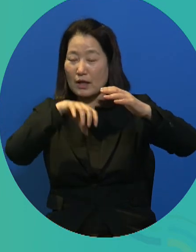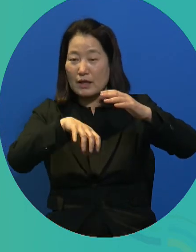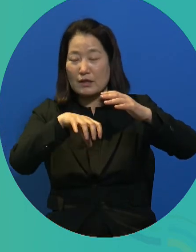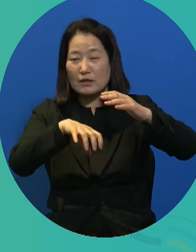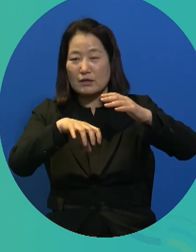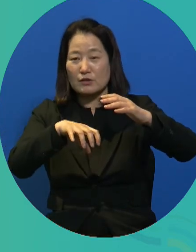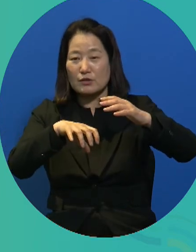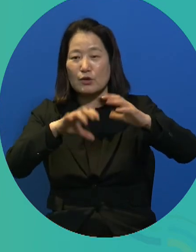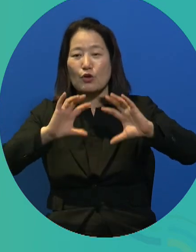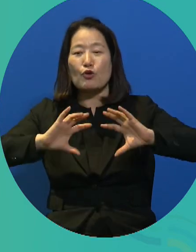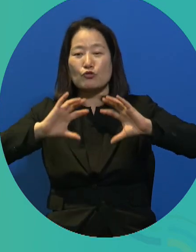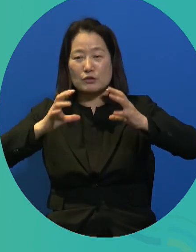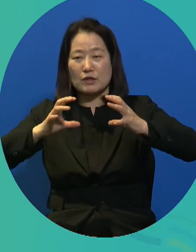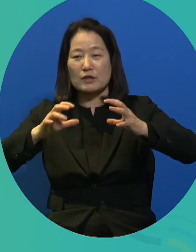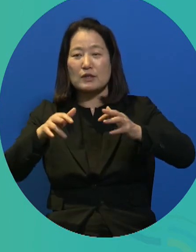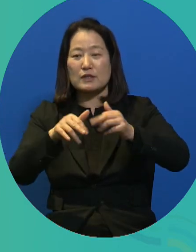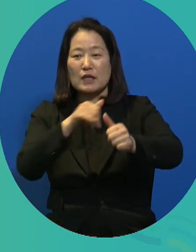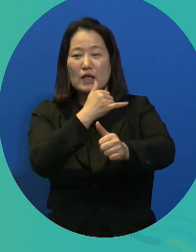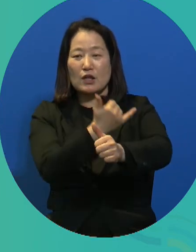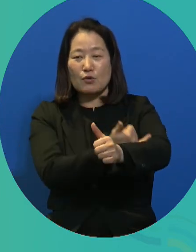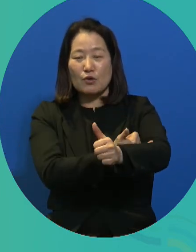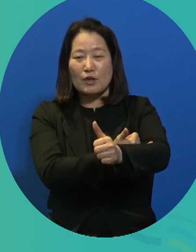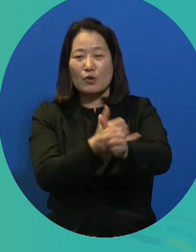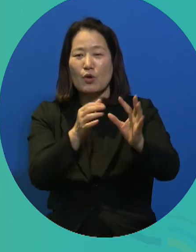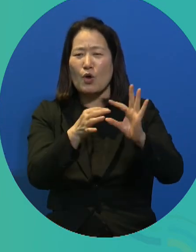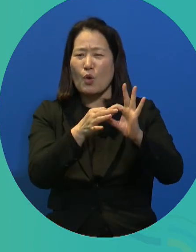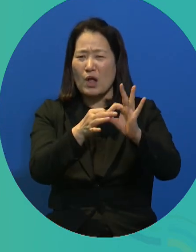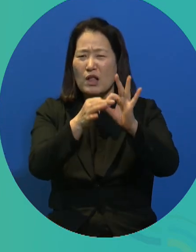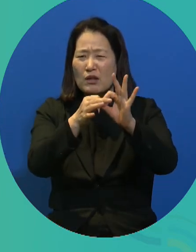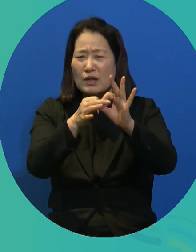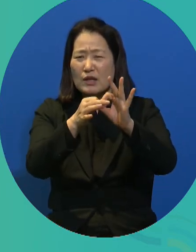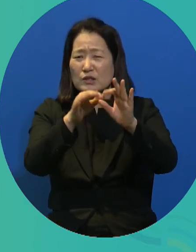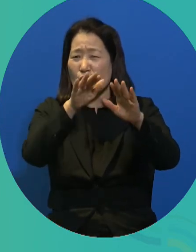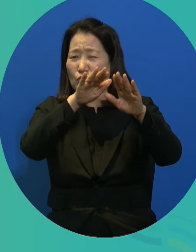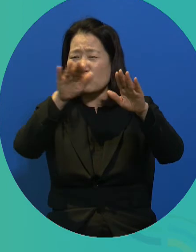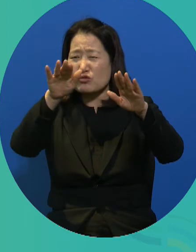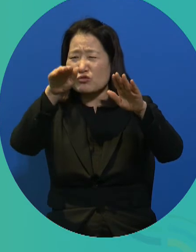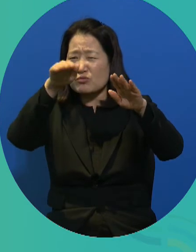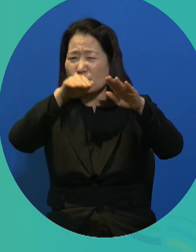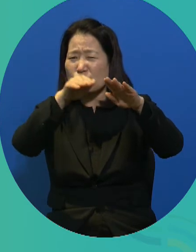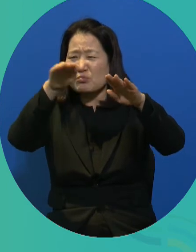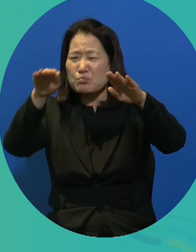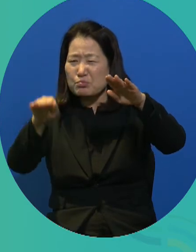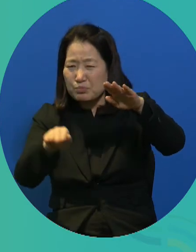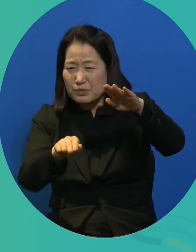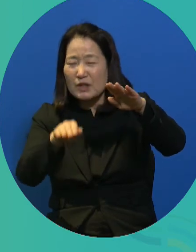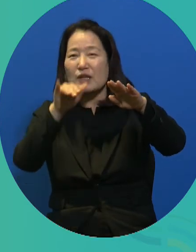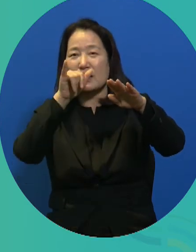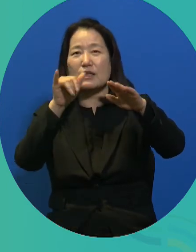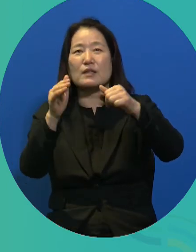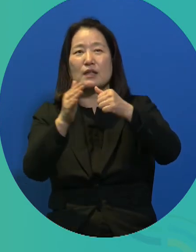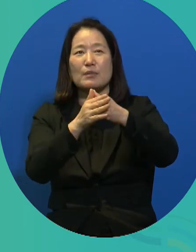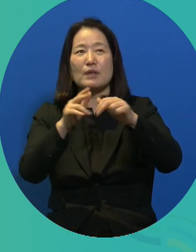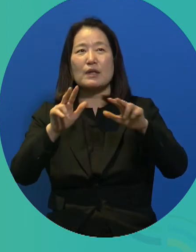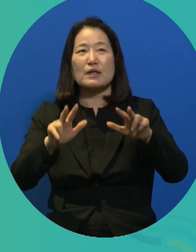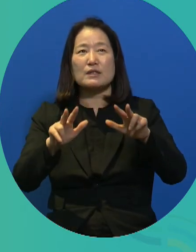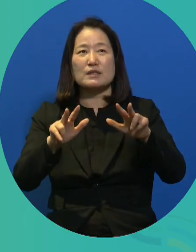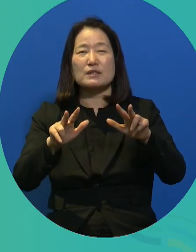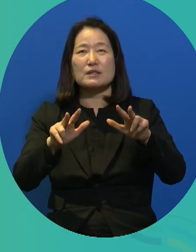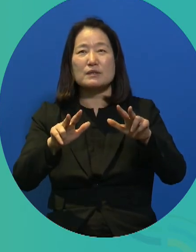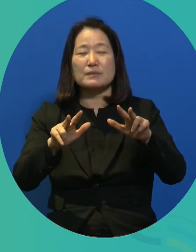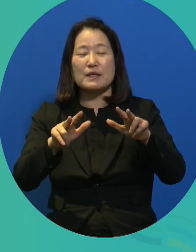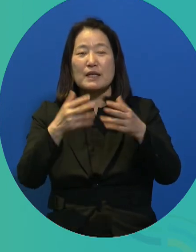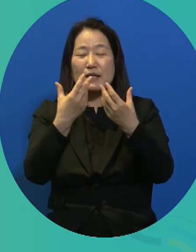장애인 인권과 관련해서 수준이 매우 떨어지는 국가 중에 하나입니다. 이제 등급제와 같은 이런